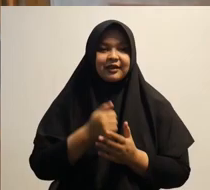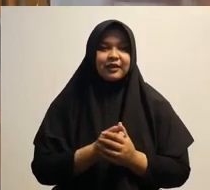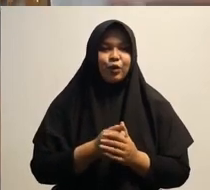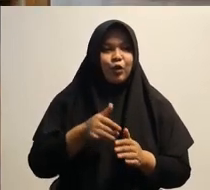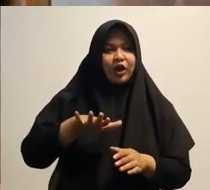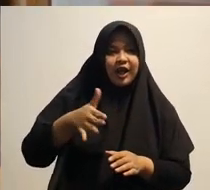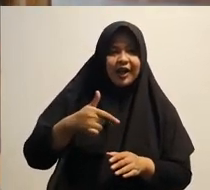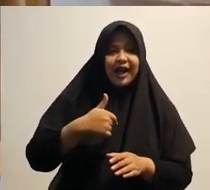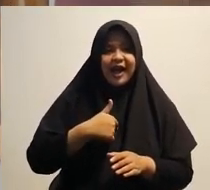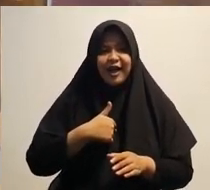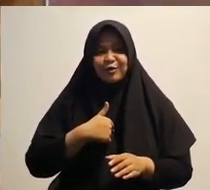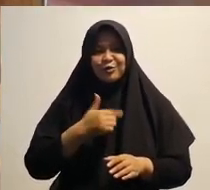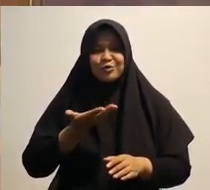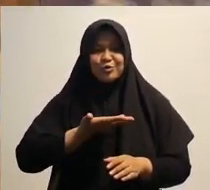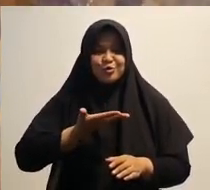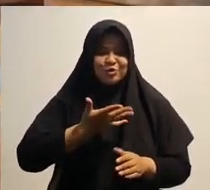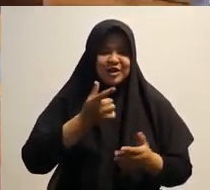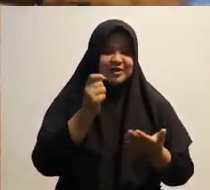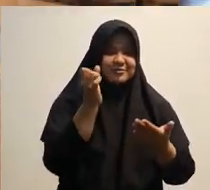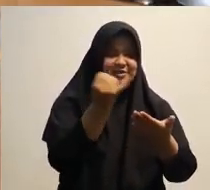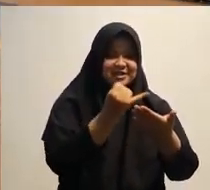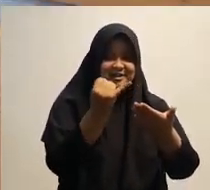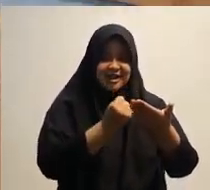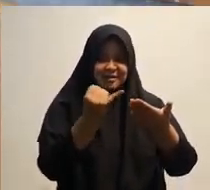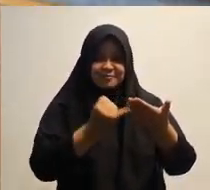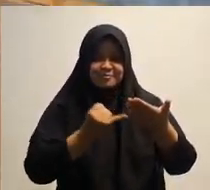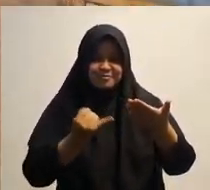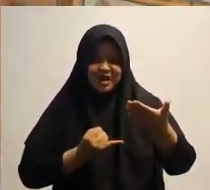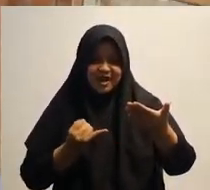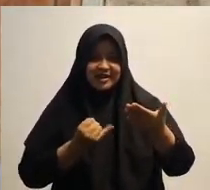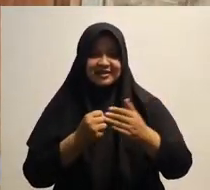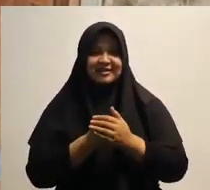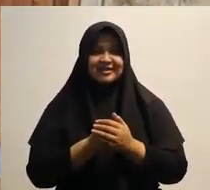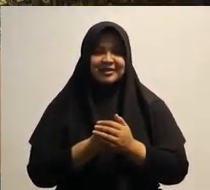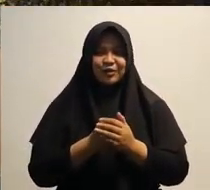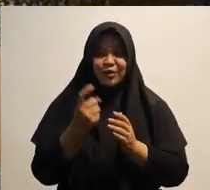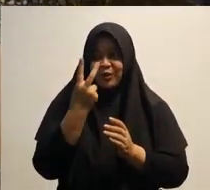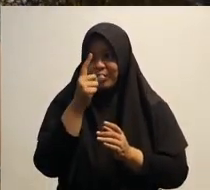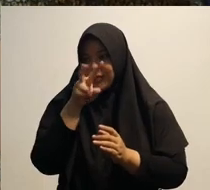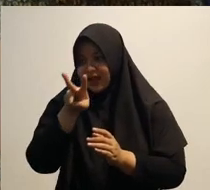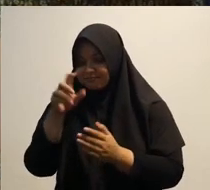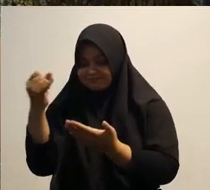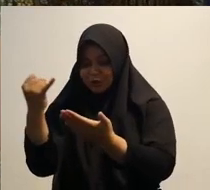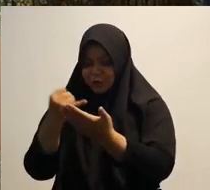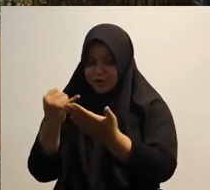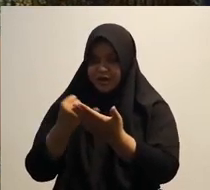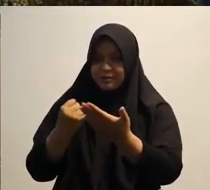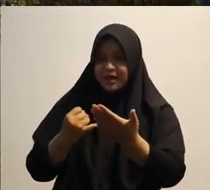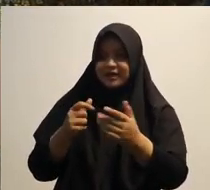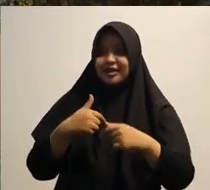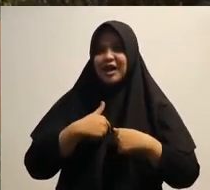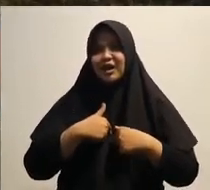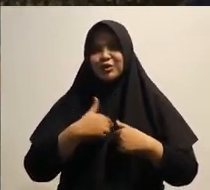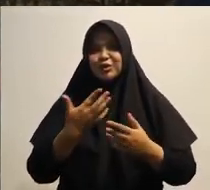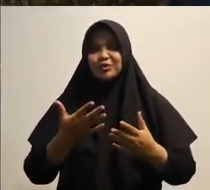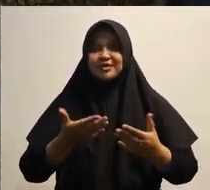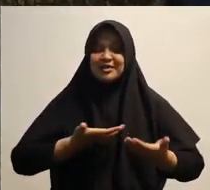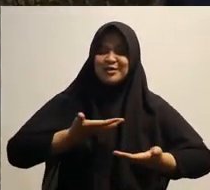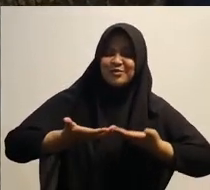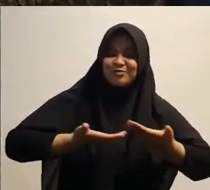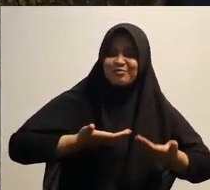Kadang, aku juga iseng membuat gambar atau menempelkan suatu benda yang aku temukan di lapangan. Aku